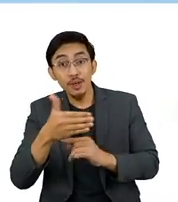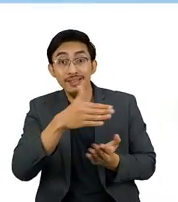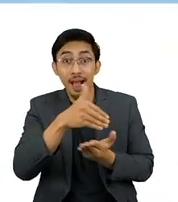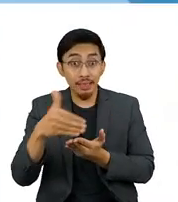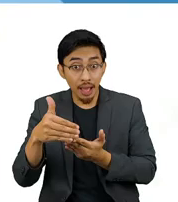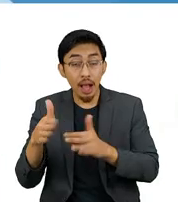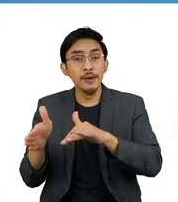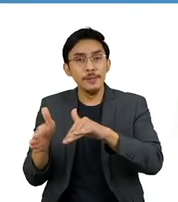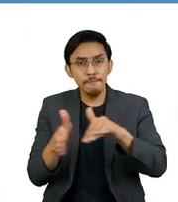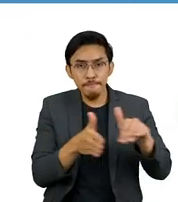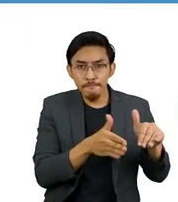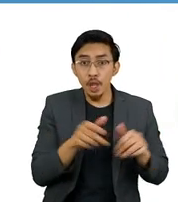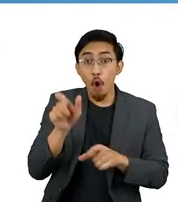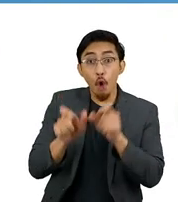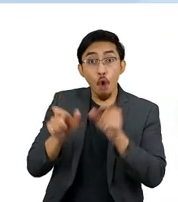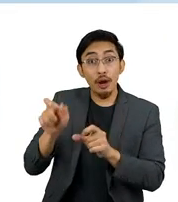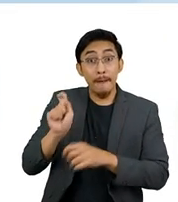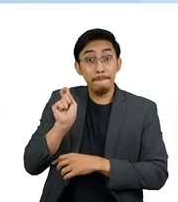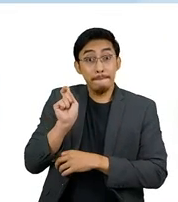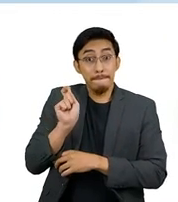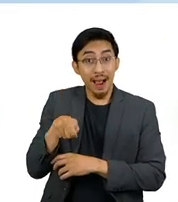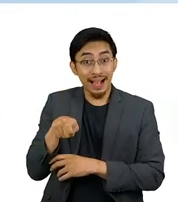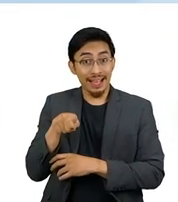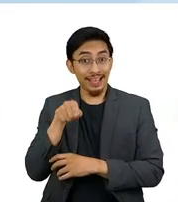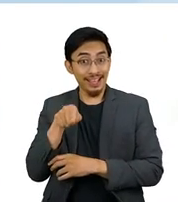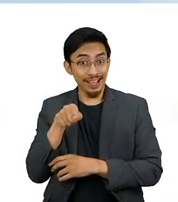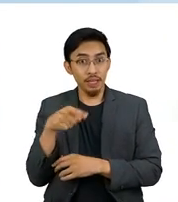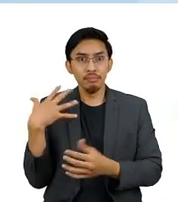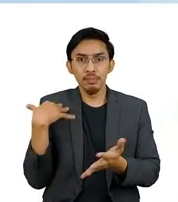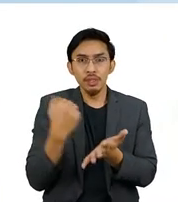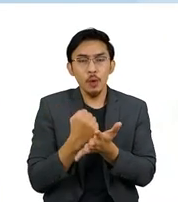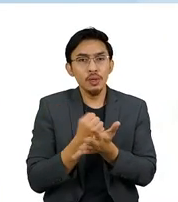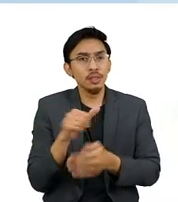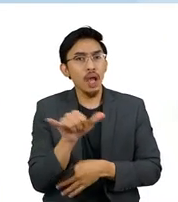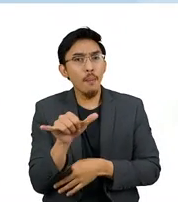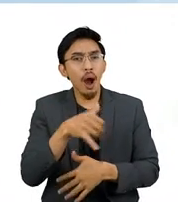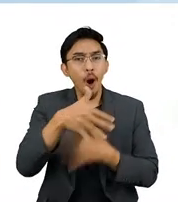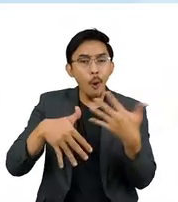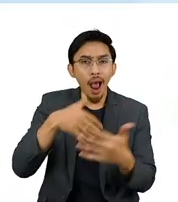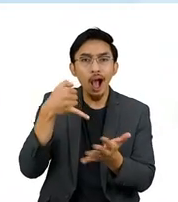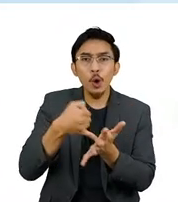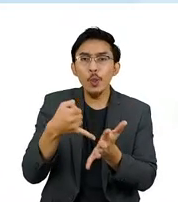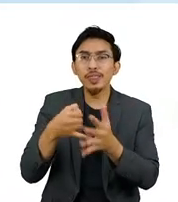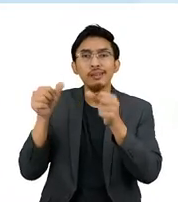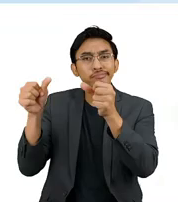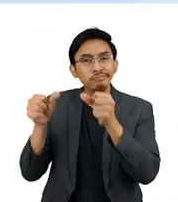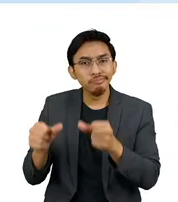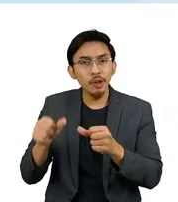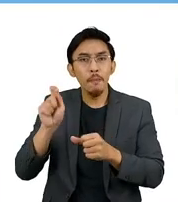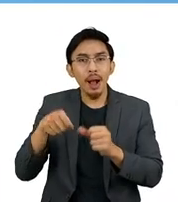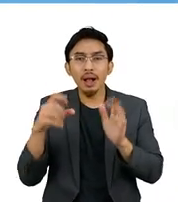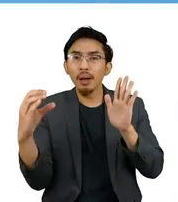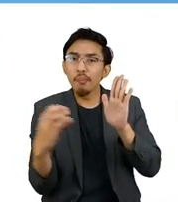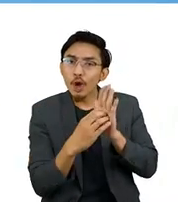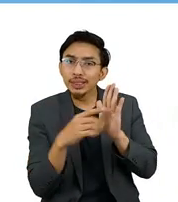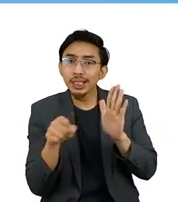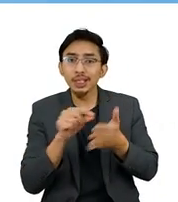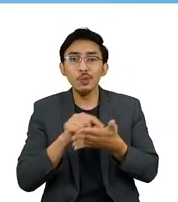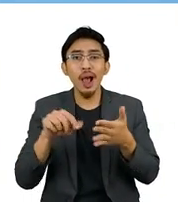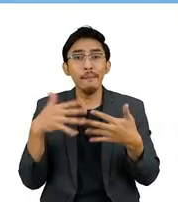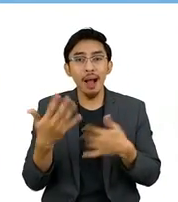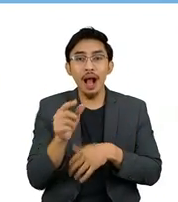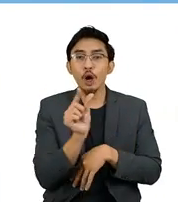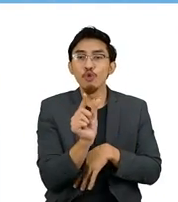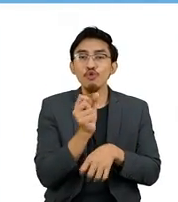data daripada para penggunanya juga bertanggung jawab atas pengelolaan konten yang dibuat pengguna atau disebut